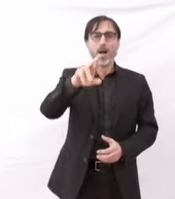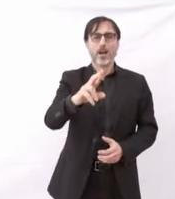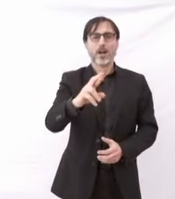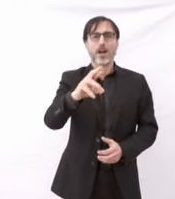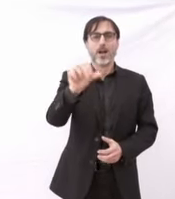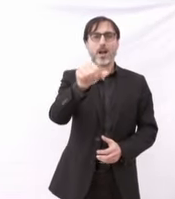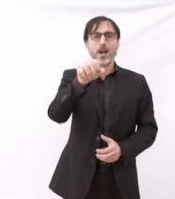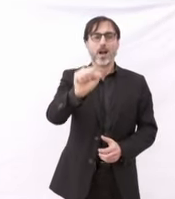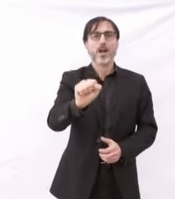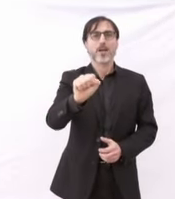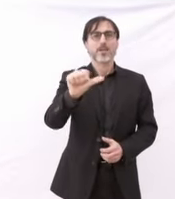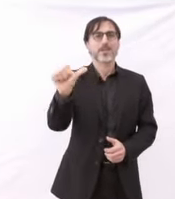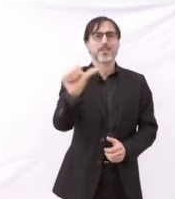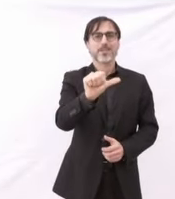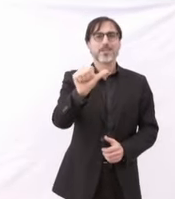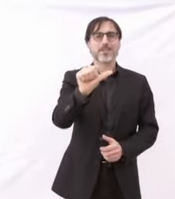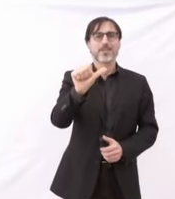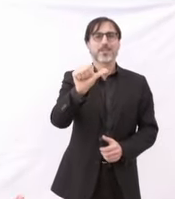Aladige Cesai,